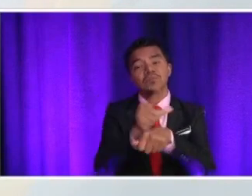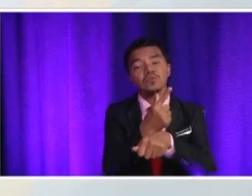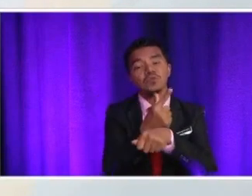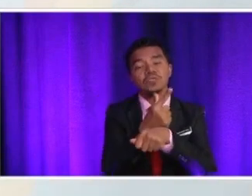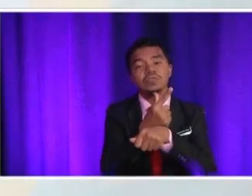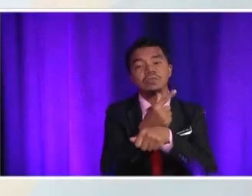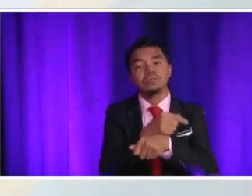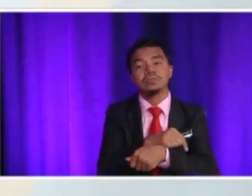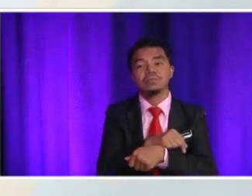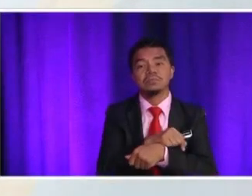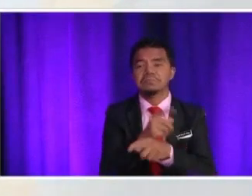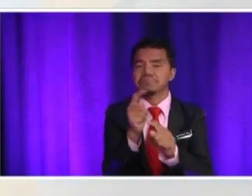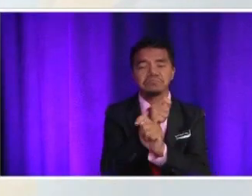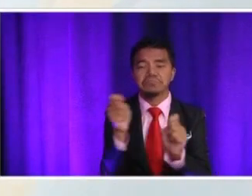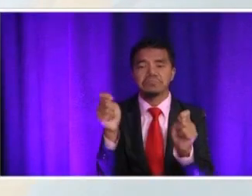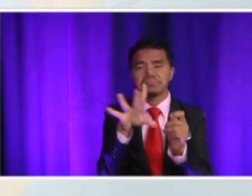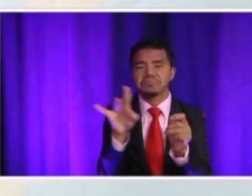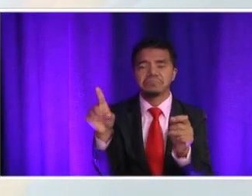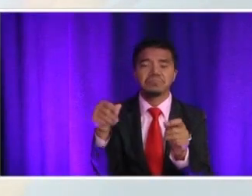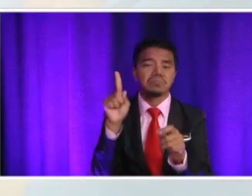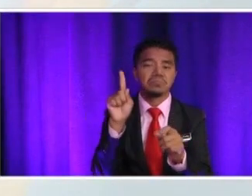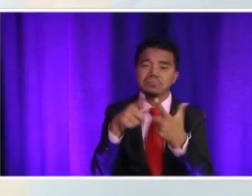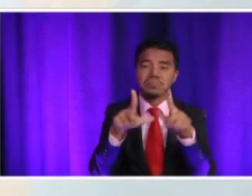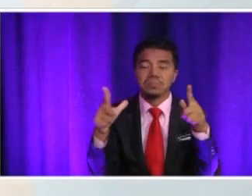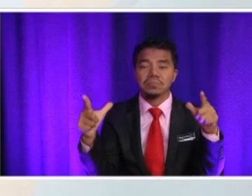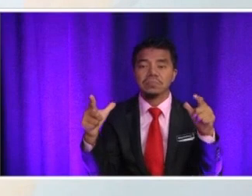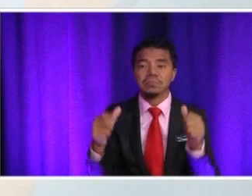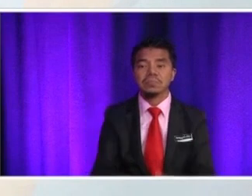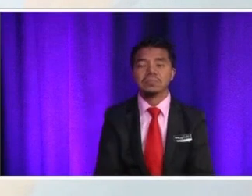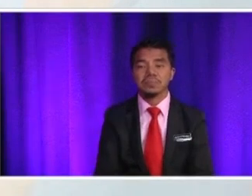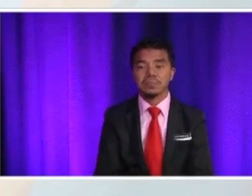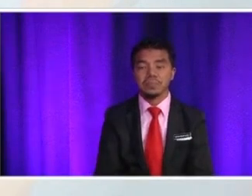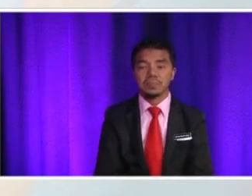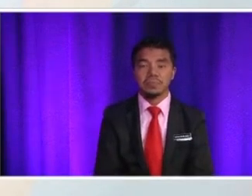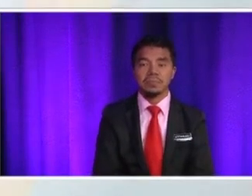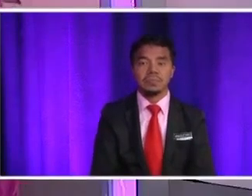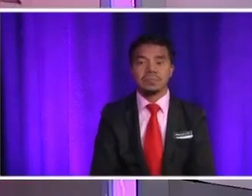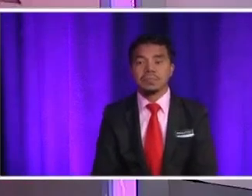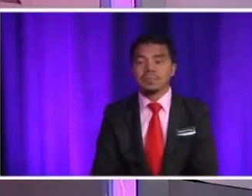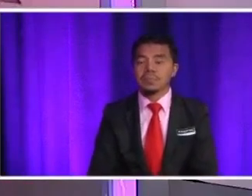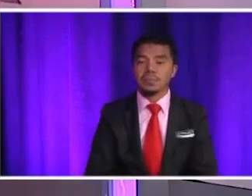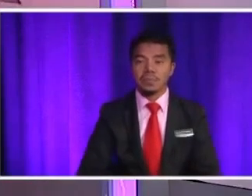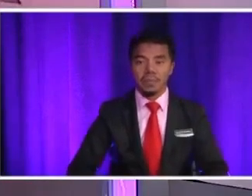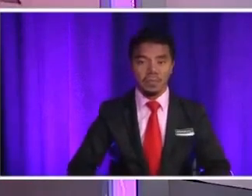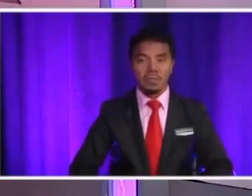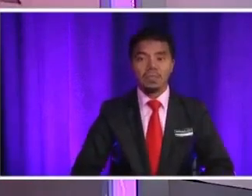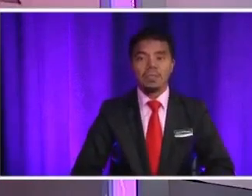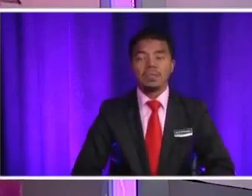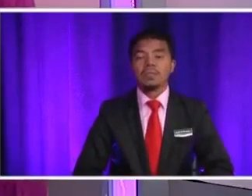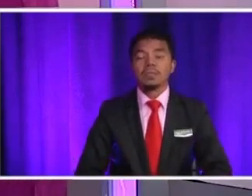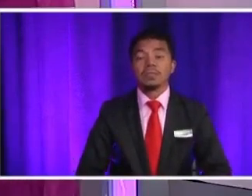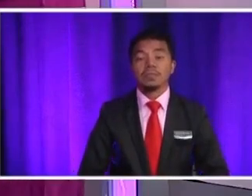tiada pilihan lain untuk memilih produk itu. Jadi ayat tu sebenarnya ayat bergantung kepada murid lah bagaimana mereka menyusun